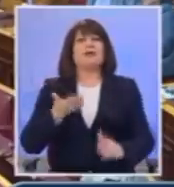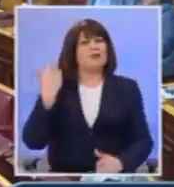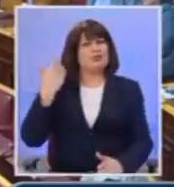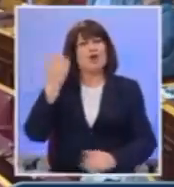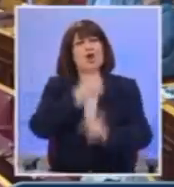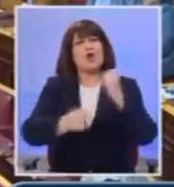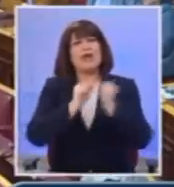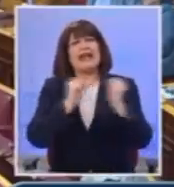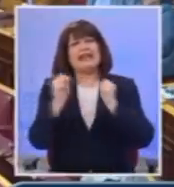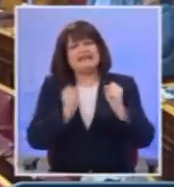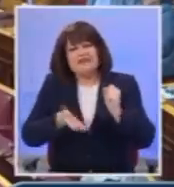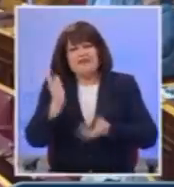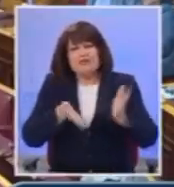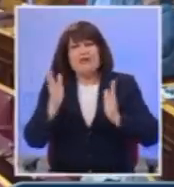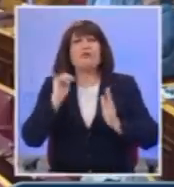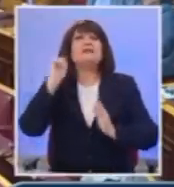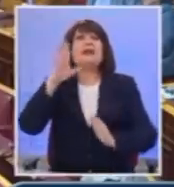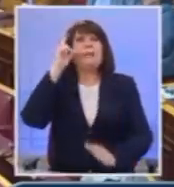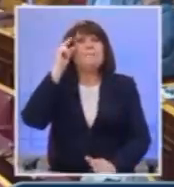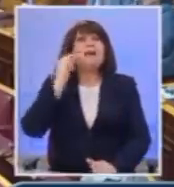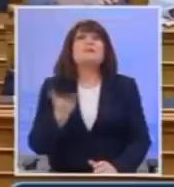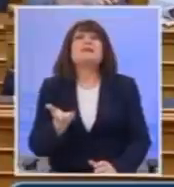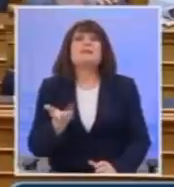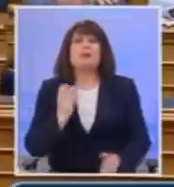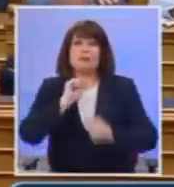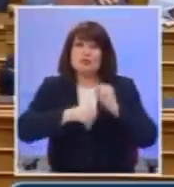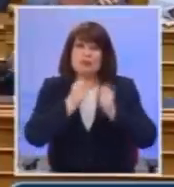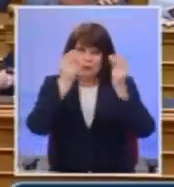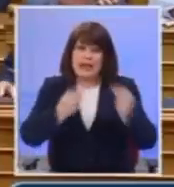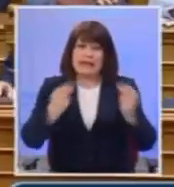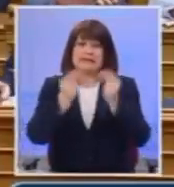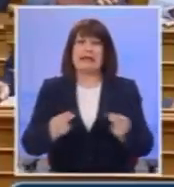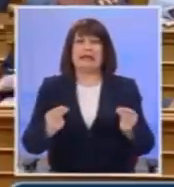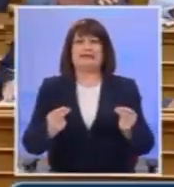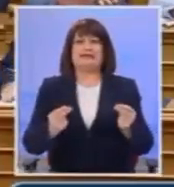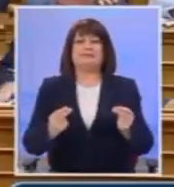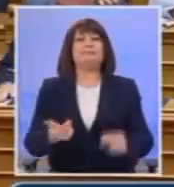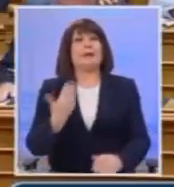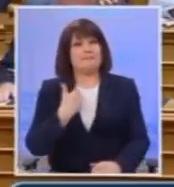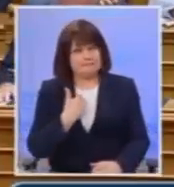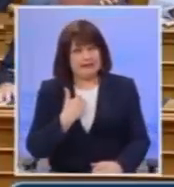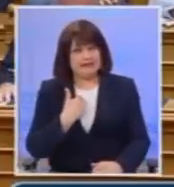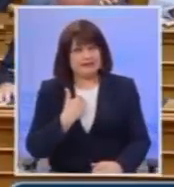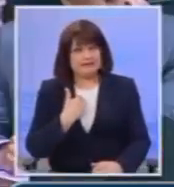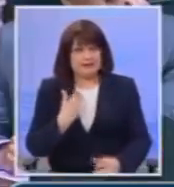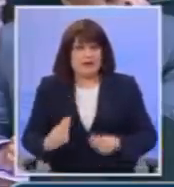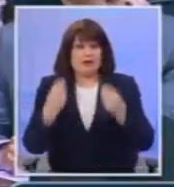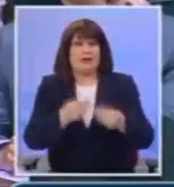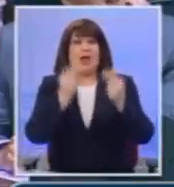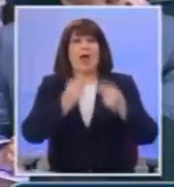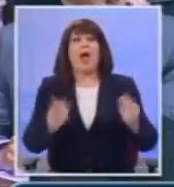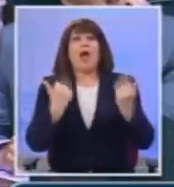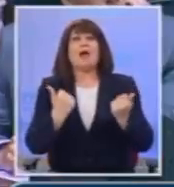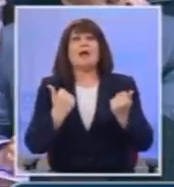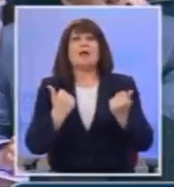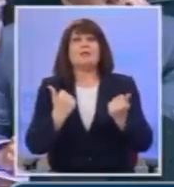λόγω της κρίσης. Πάνε στα ξένα πανεπιστήμια. Προσπαθούν να αναζητήσουν λύσεις. Και εμείς, αντί να τους δώσουμε λύσεις,